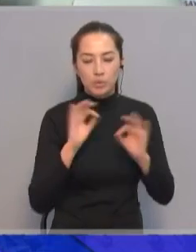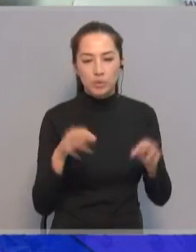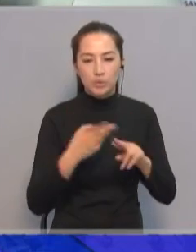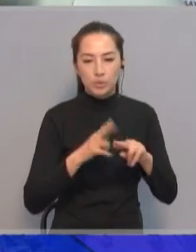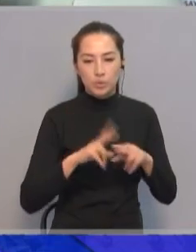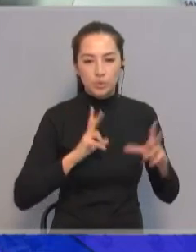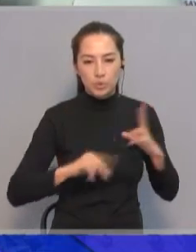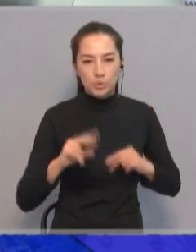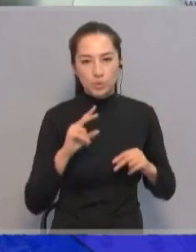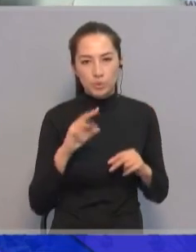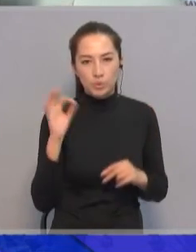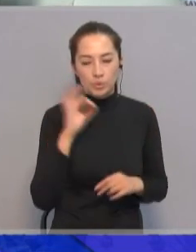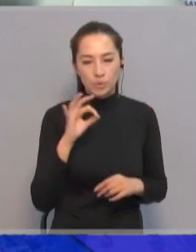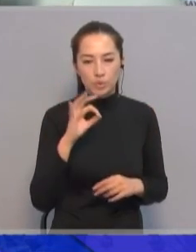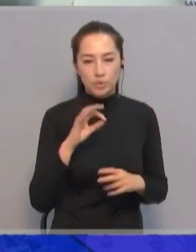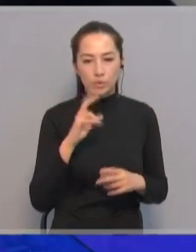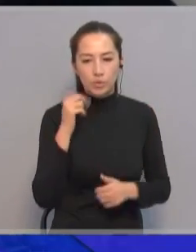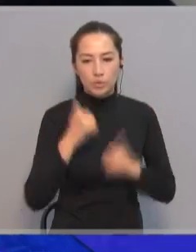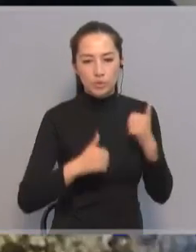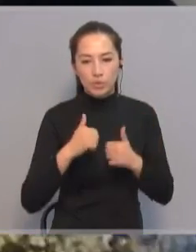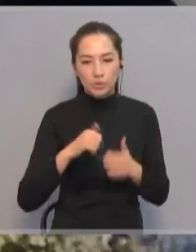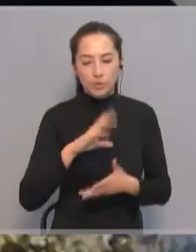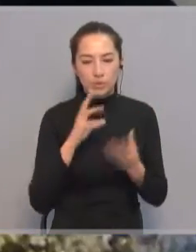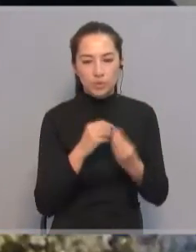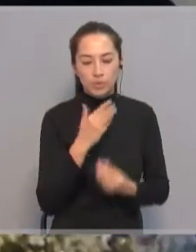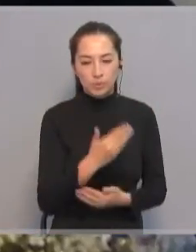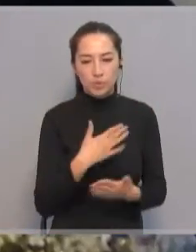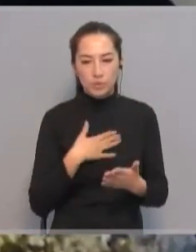компетентности учителей в школе, при проведении конкурса учитывается их